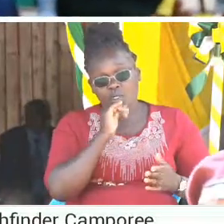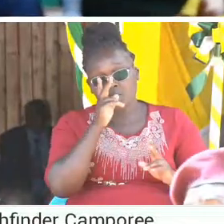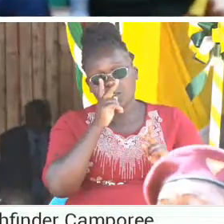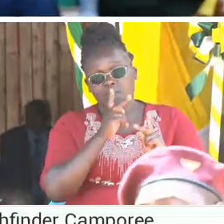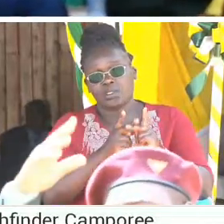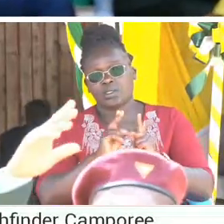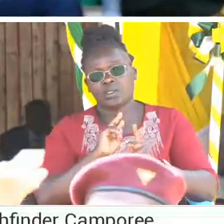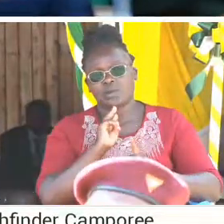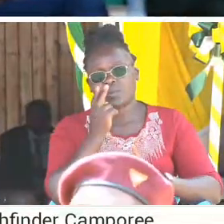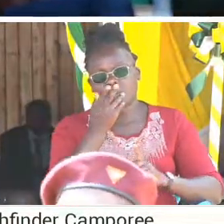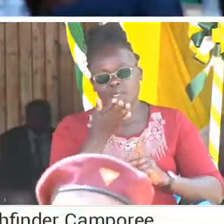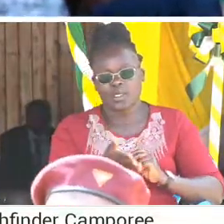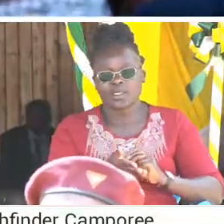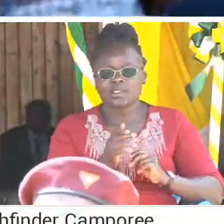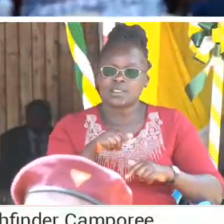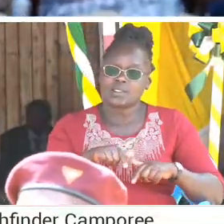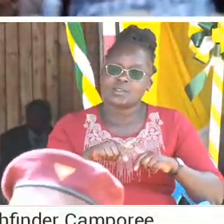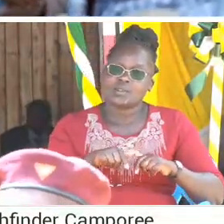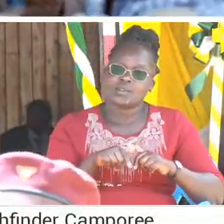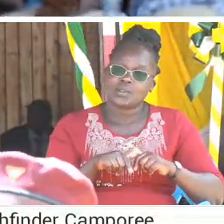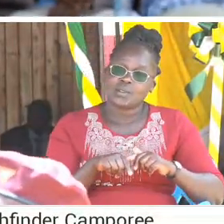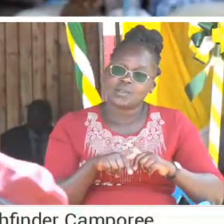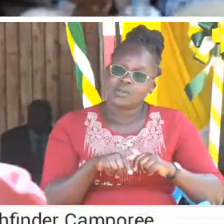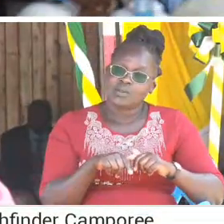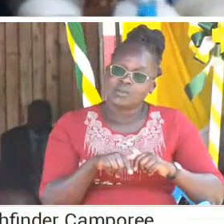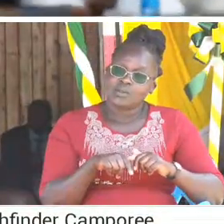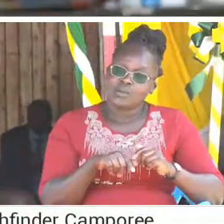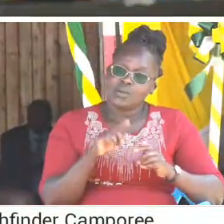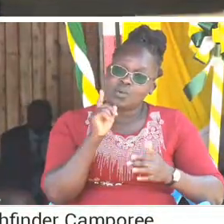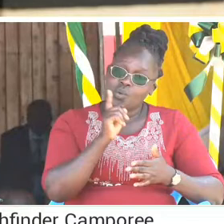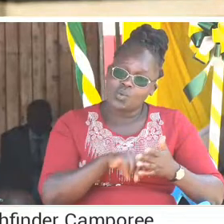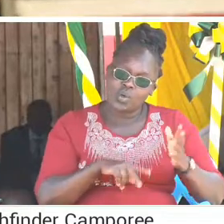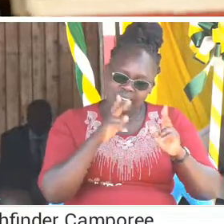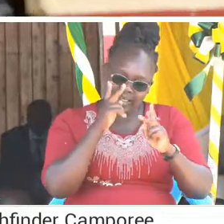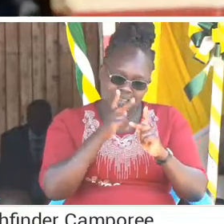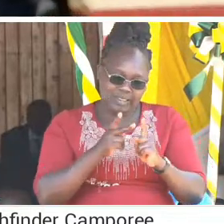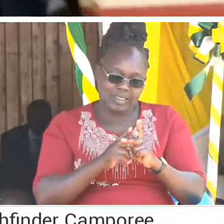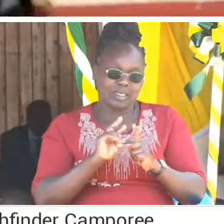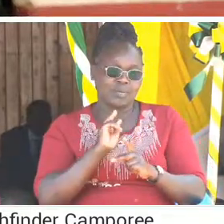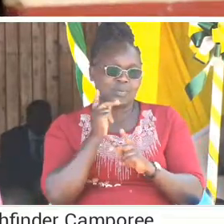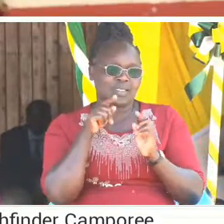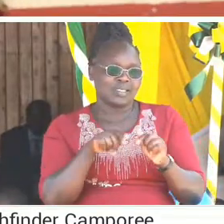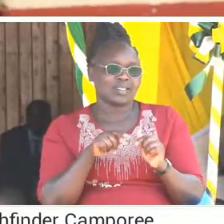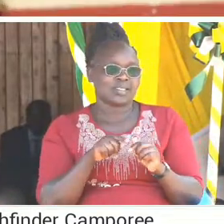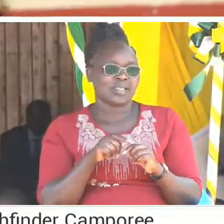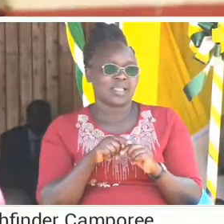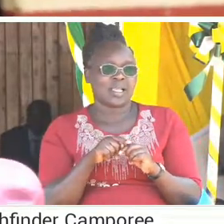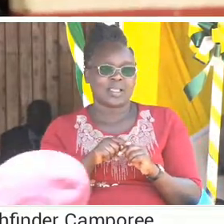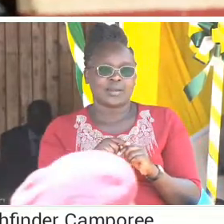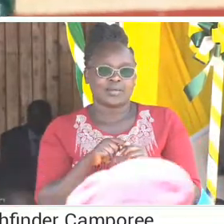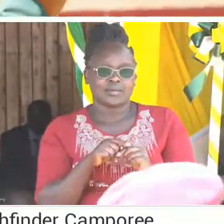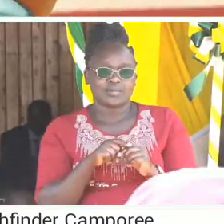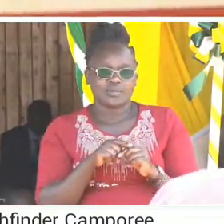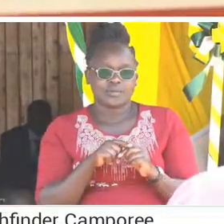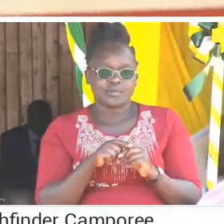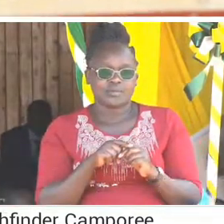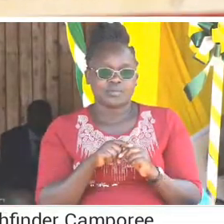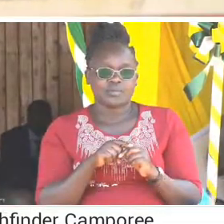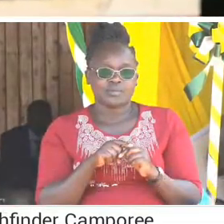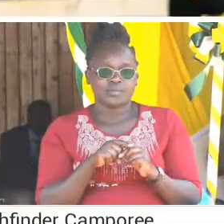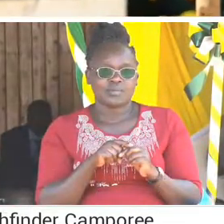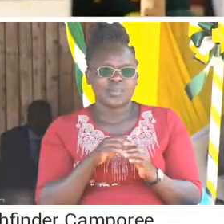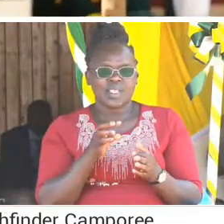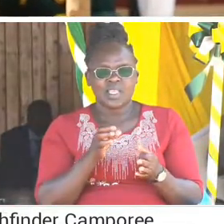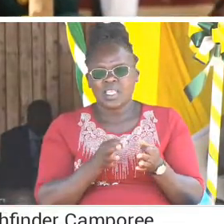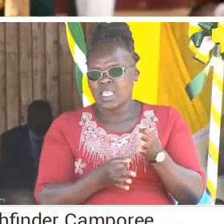kinachotufanya tukae juani tusijali, kinachotufanya tukae kwenye vumbi tusijali, kinachotufanya hata maji